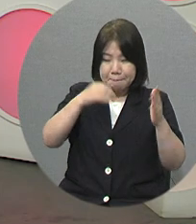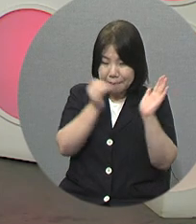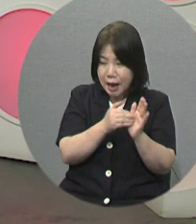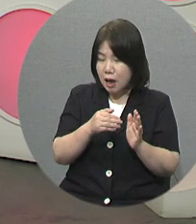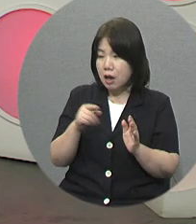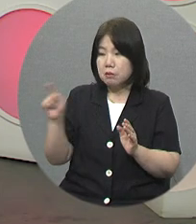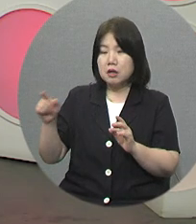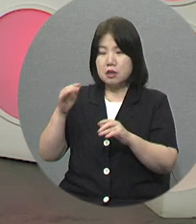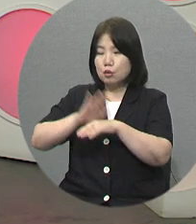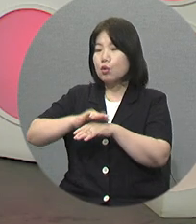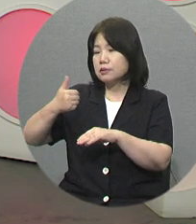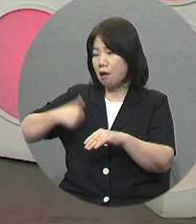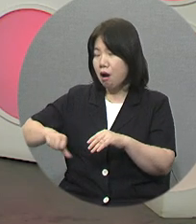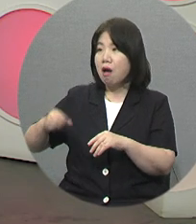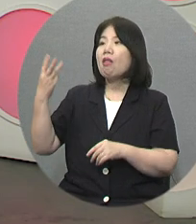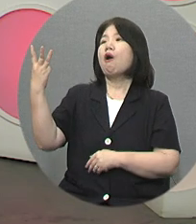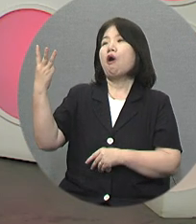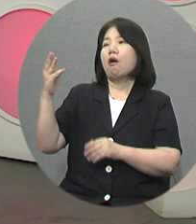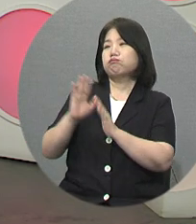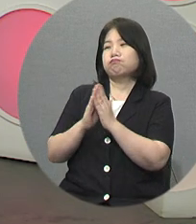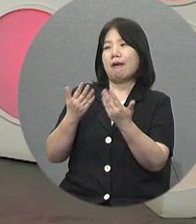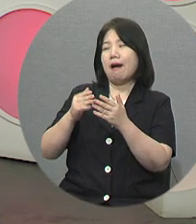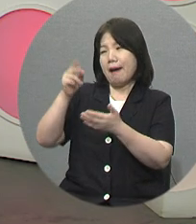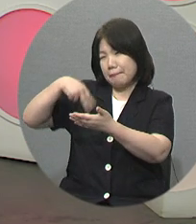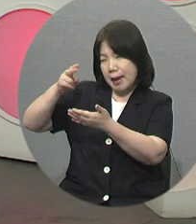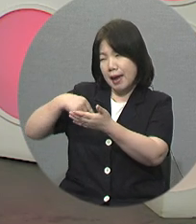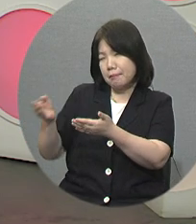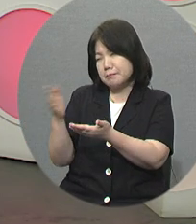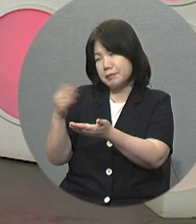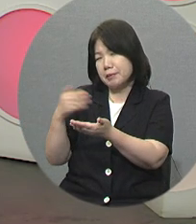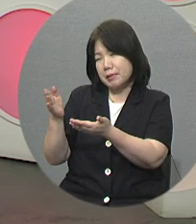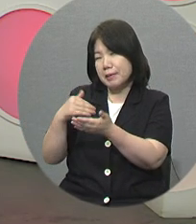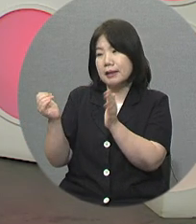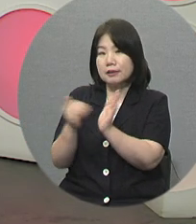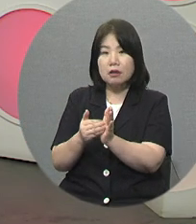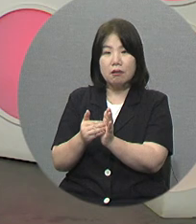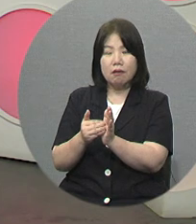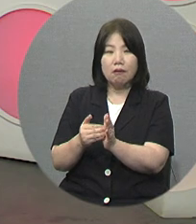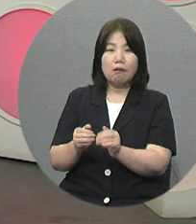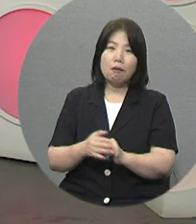동안 손자는 세 권을 거뜬히 읽었습니다.